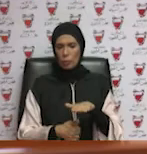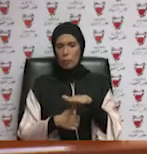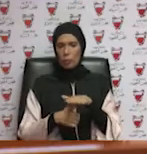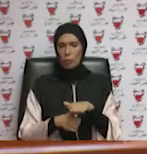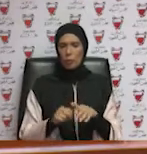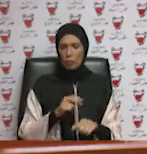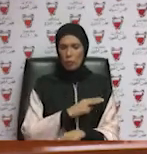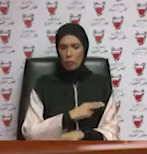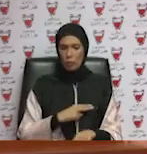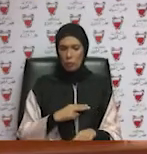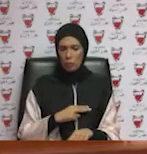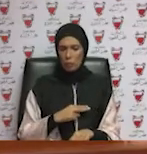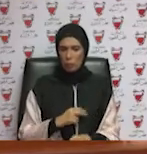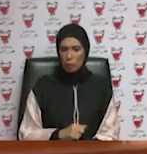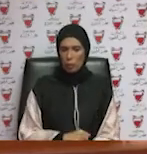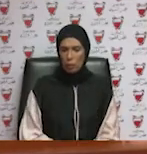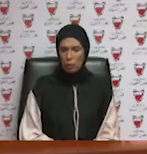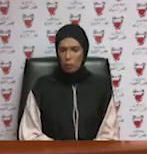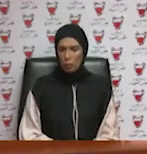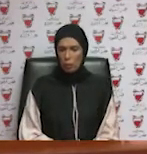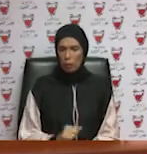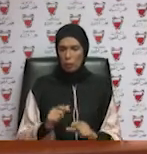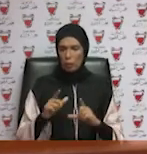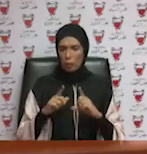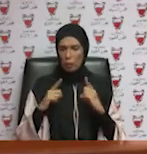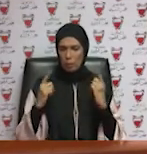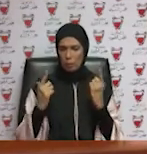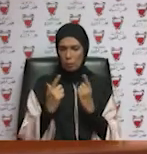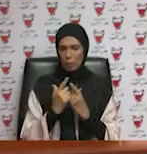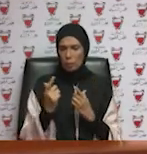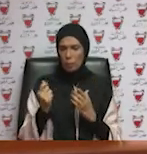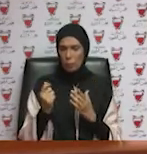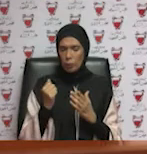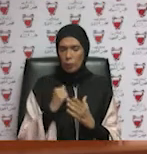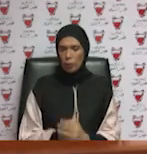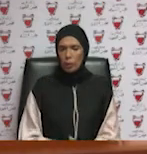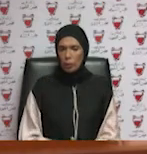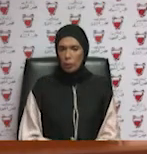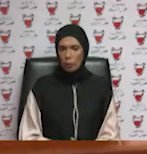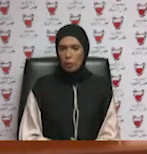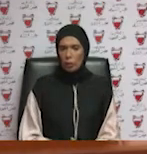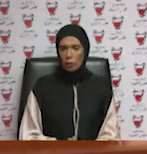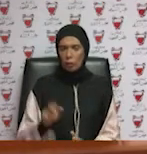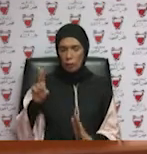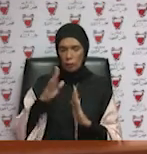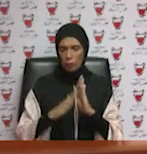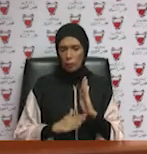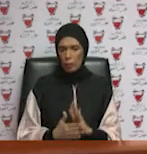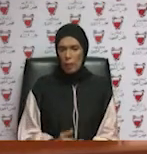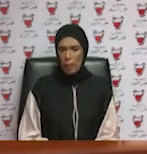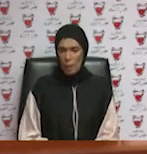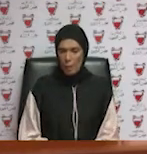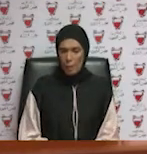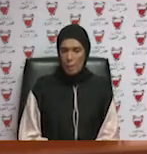وأعضاء لجنة الشؤون المالية والاقتصادية على هذا التقرير المهني، وهم كما عودونا